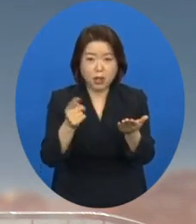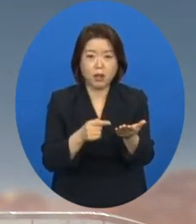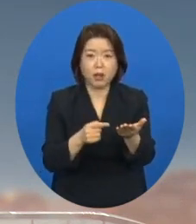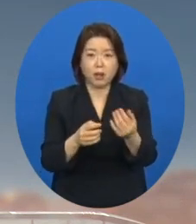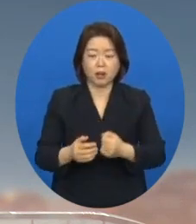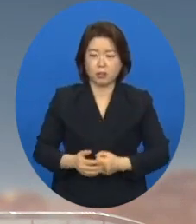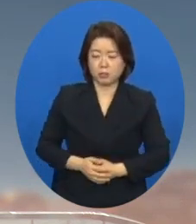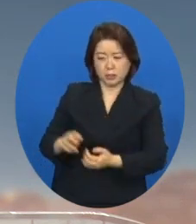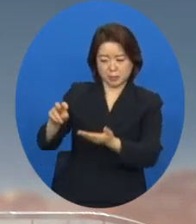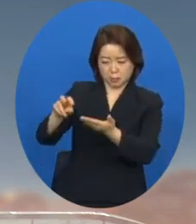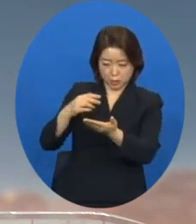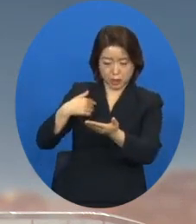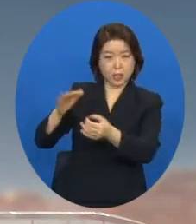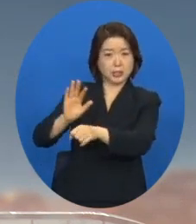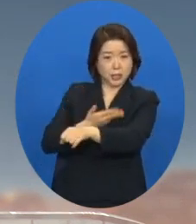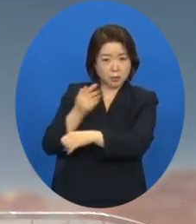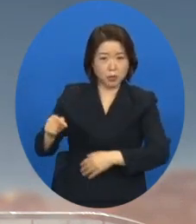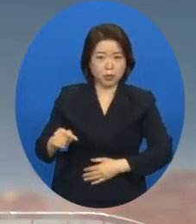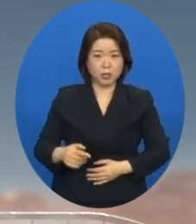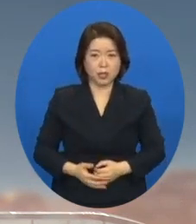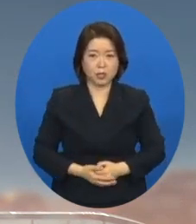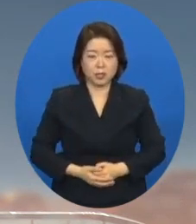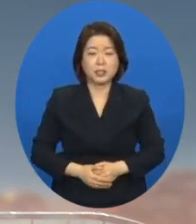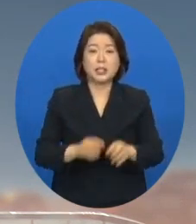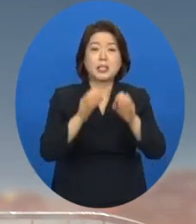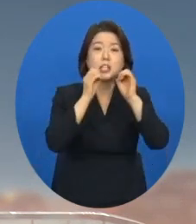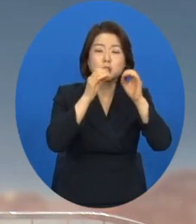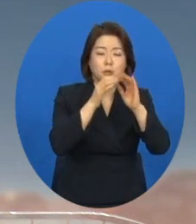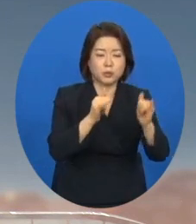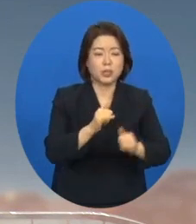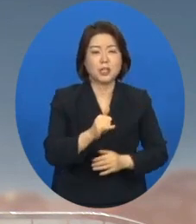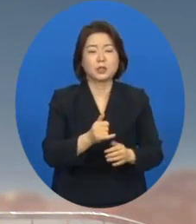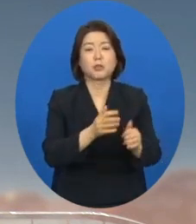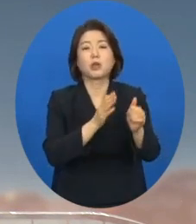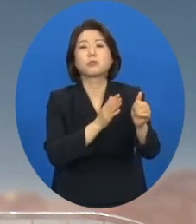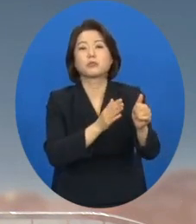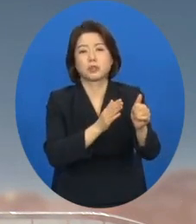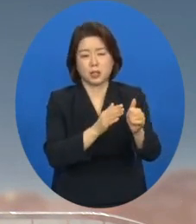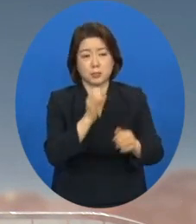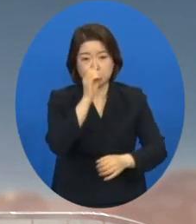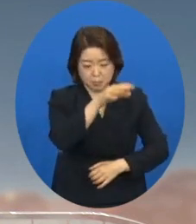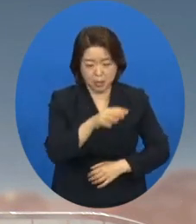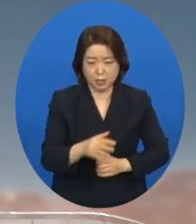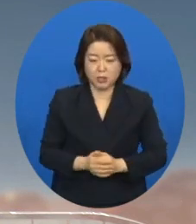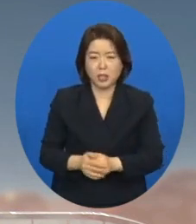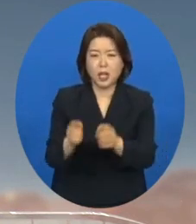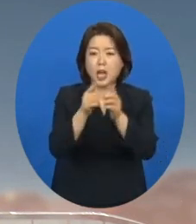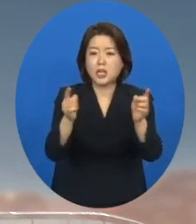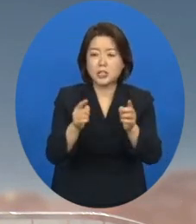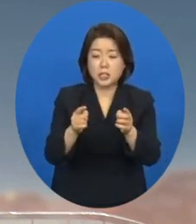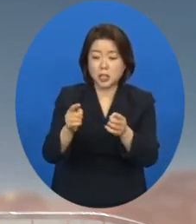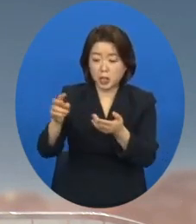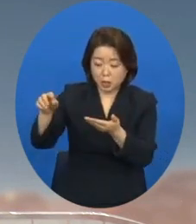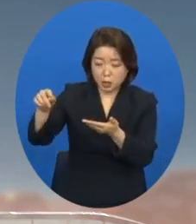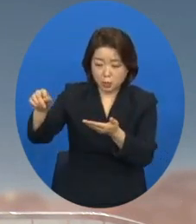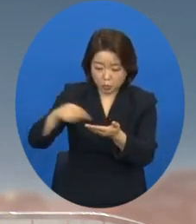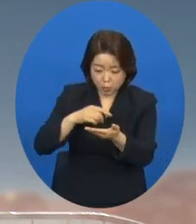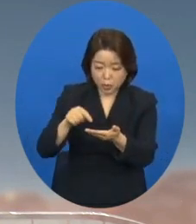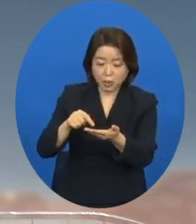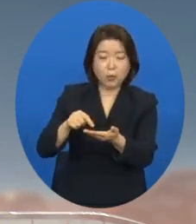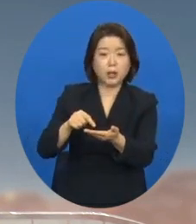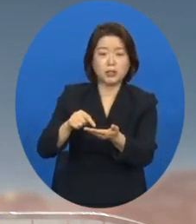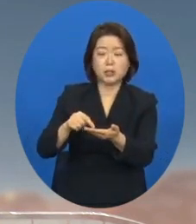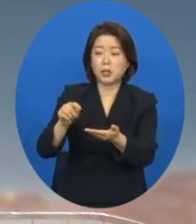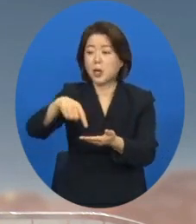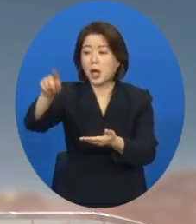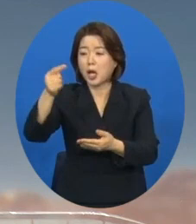문자를 제가 잘못 받았을까요? 그래서 전사님께 일단 부탁을 드렸어요. 저 도와준 전사님께 1층에 왔다고 한다 한번 찾아보시고